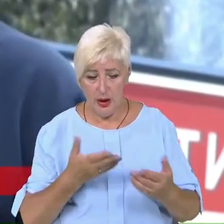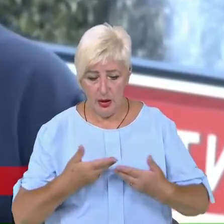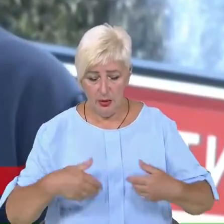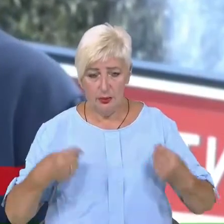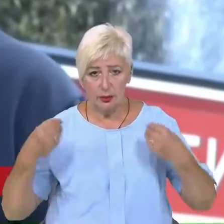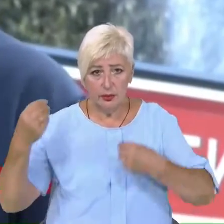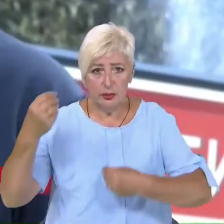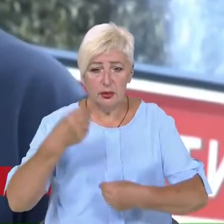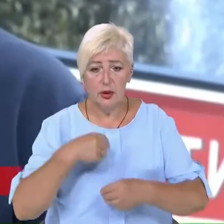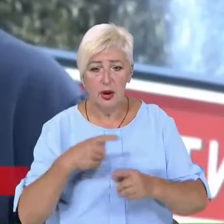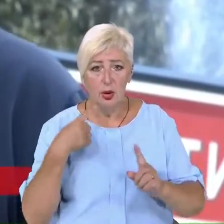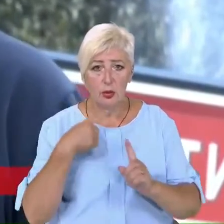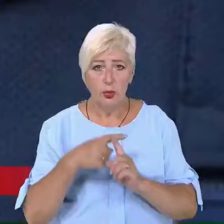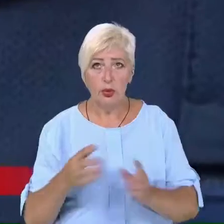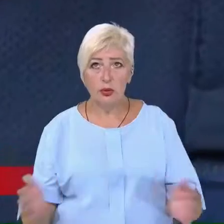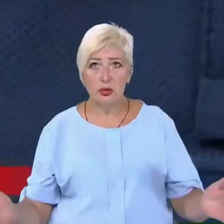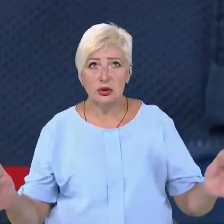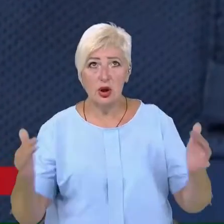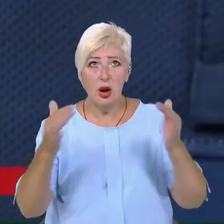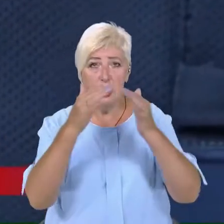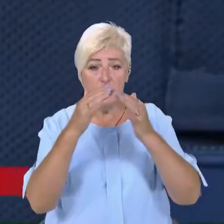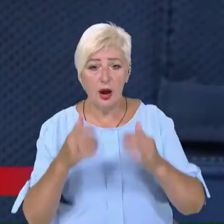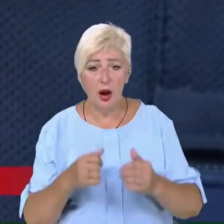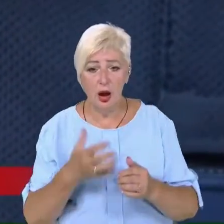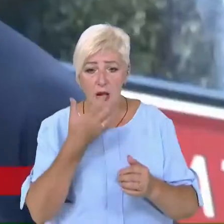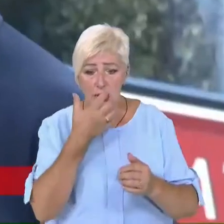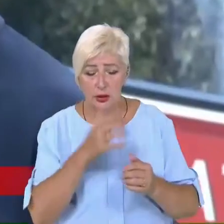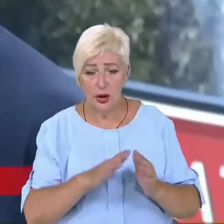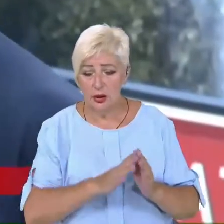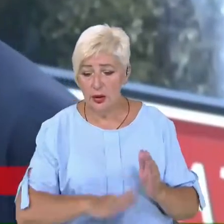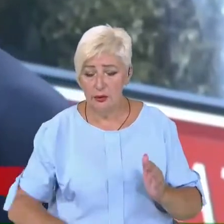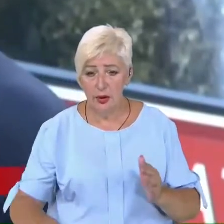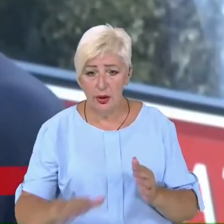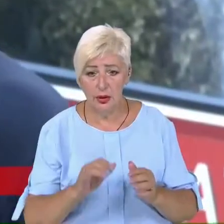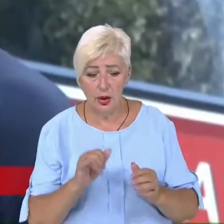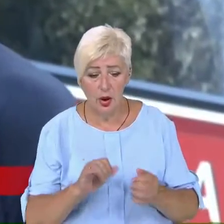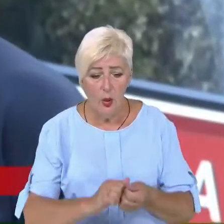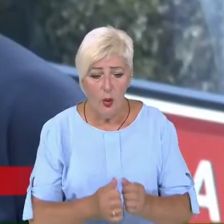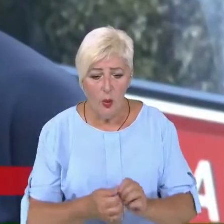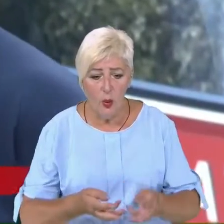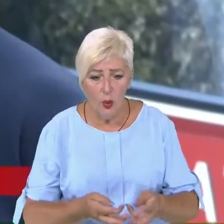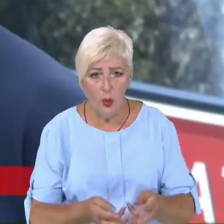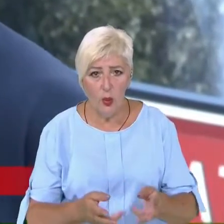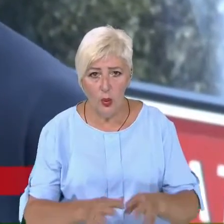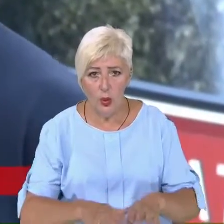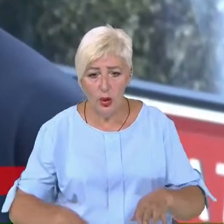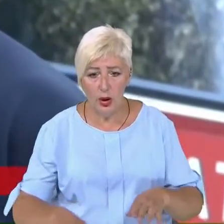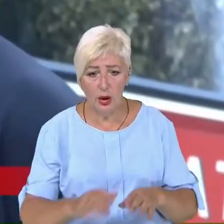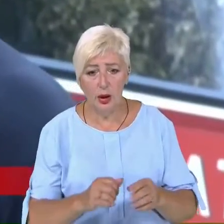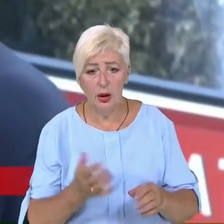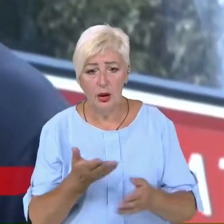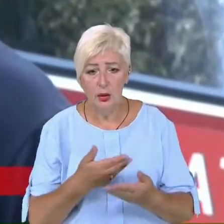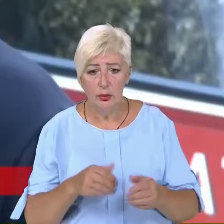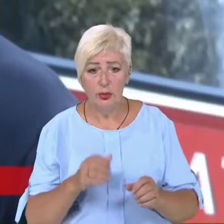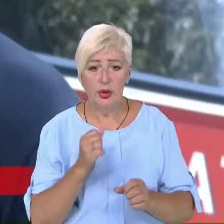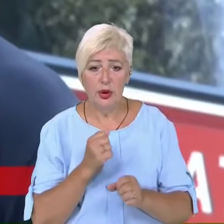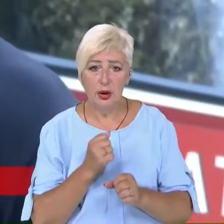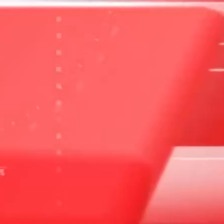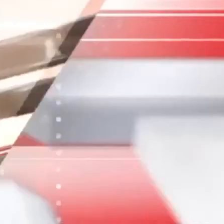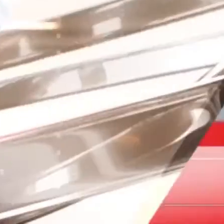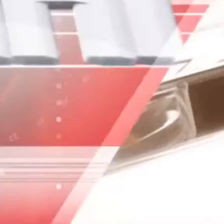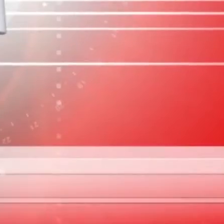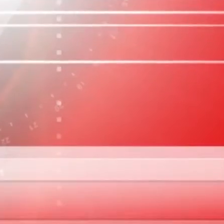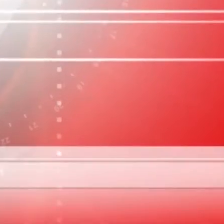Плюс гора, плюс нагрев земли, плюс еще угли. Мы максимально отработали и спасли большую площадь.